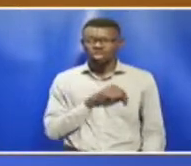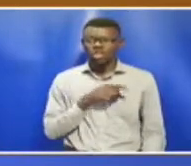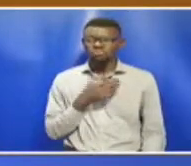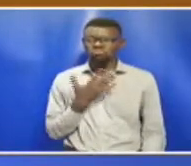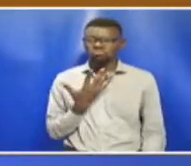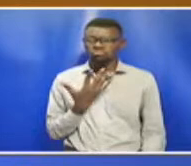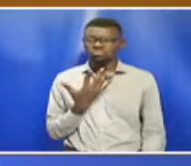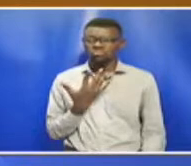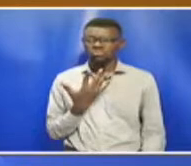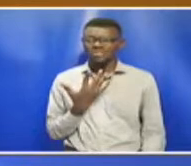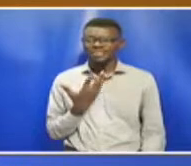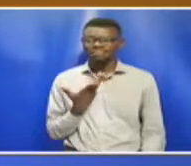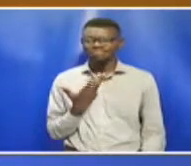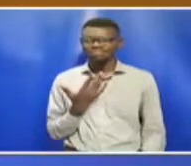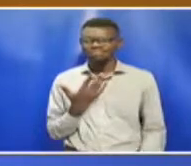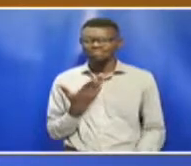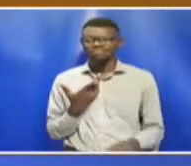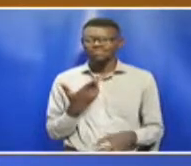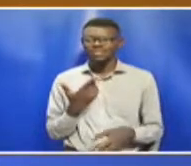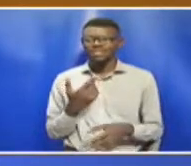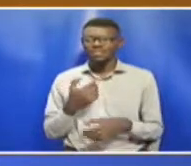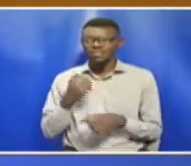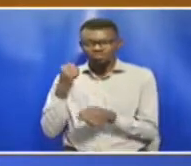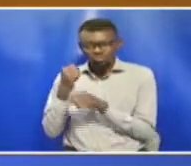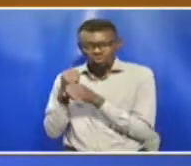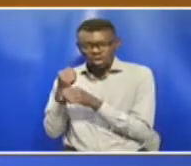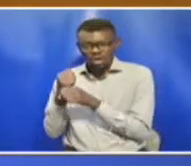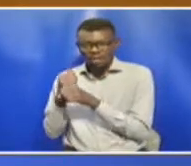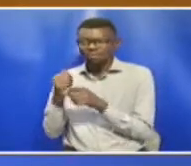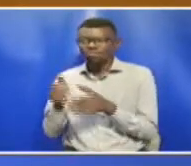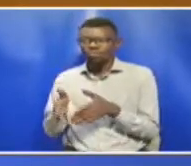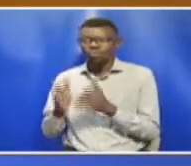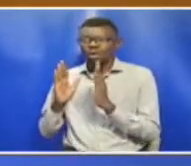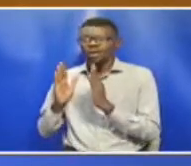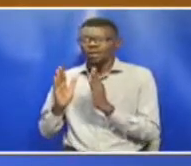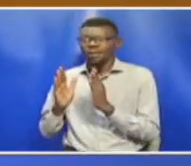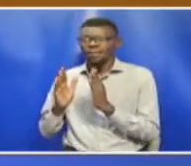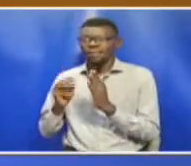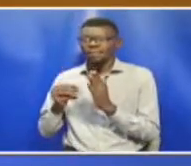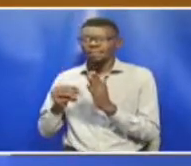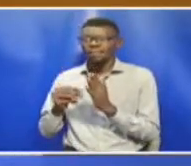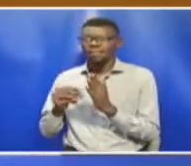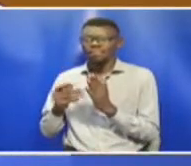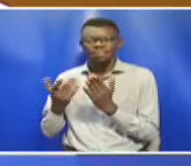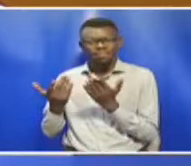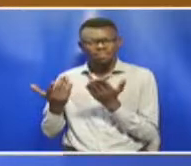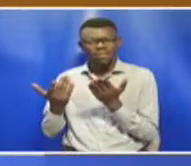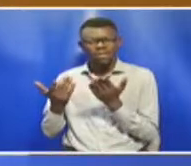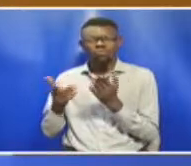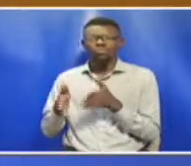kama ng'ombe za Masai. Ng'ombe za Masai.